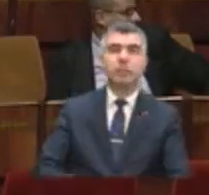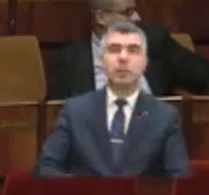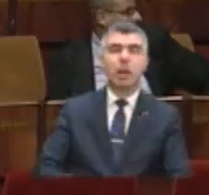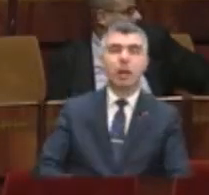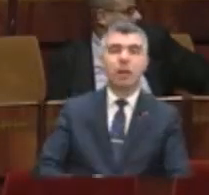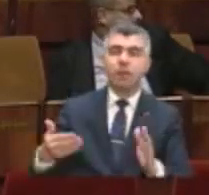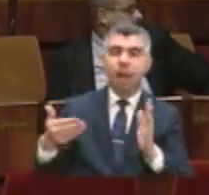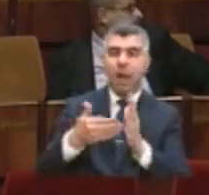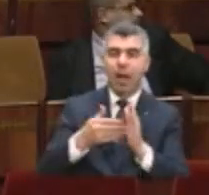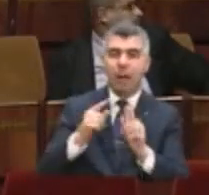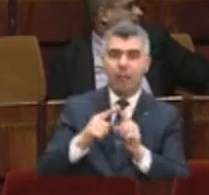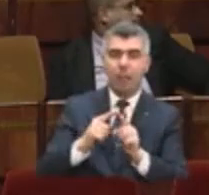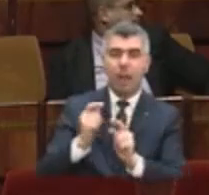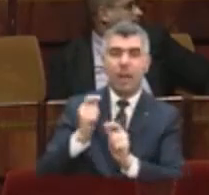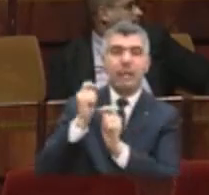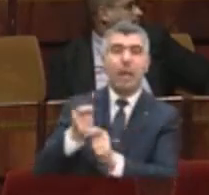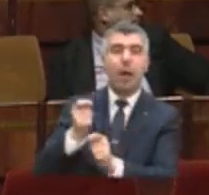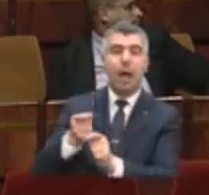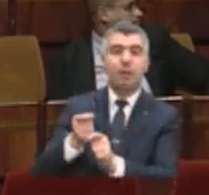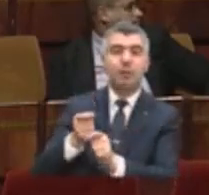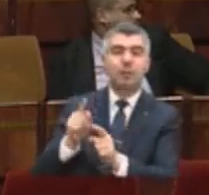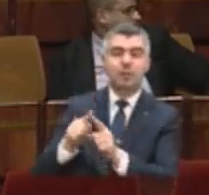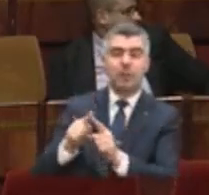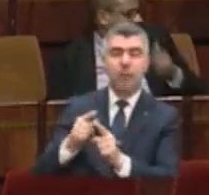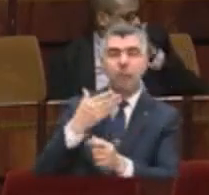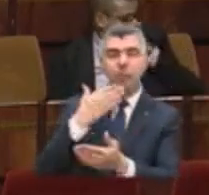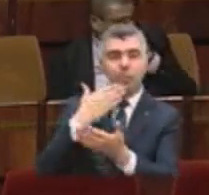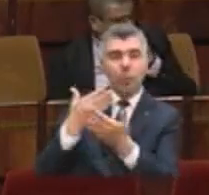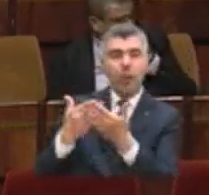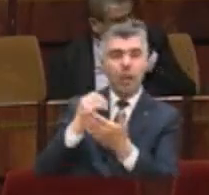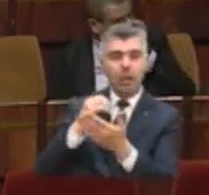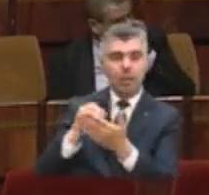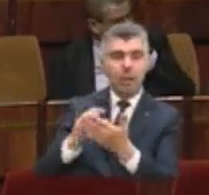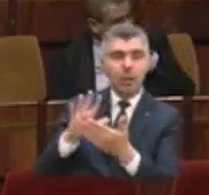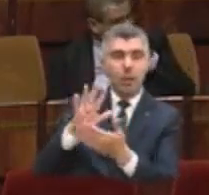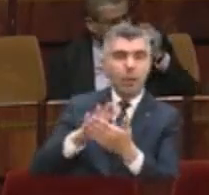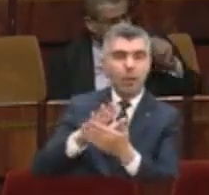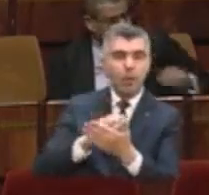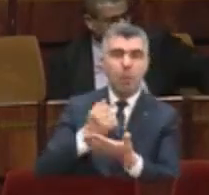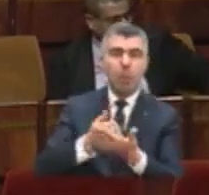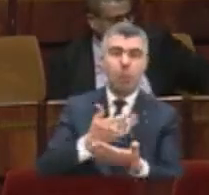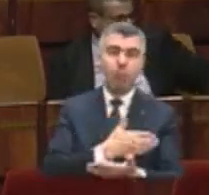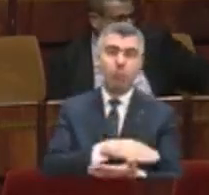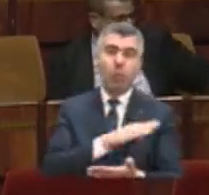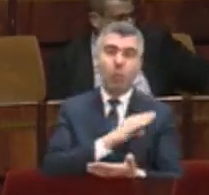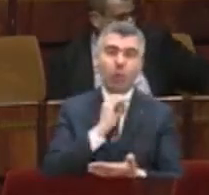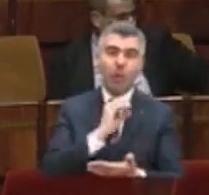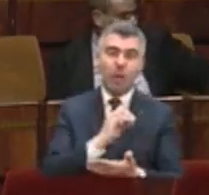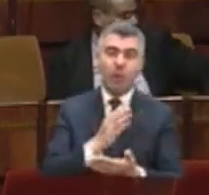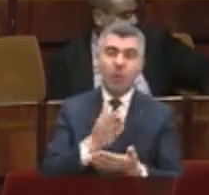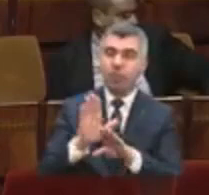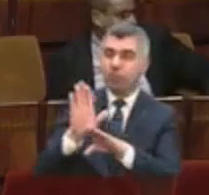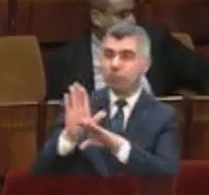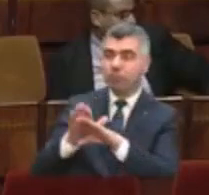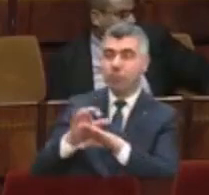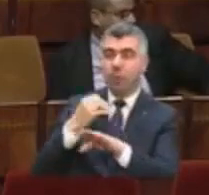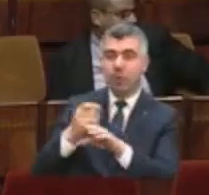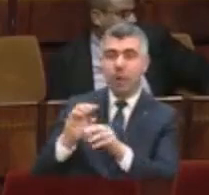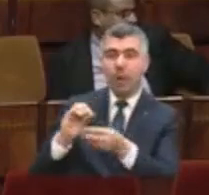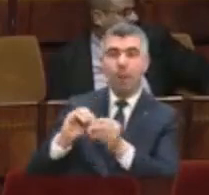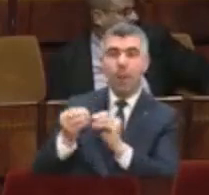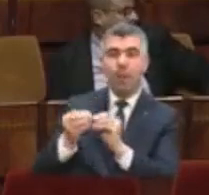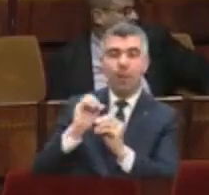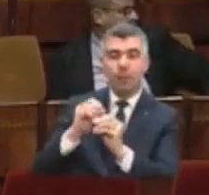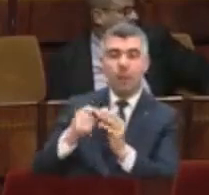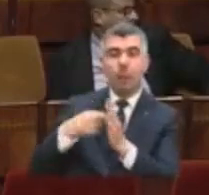كانت زيارة ديال اقليم تاونات، بالمناسبة اللي كنتمنى ان المسؤولين على المستوى الترابي يكونوا كيخبروكم بالمشاريع